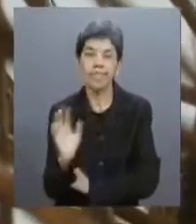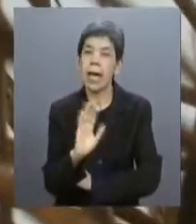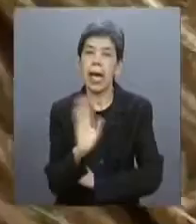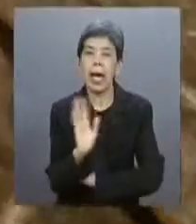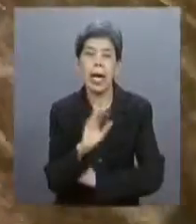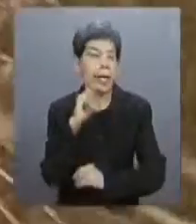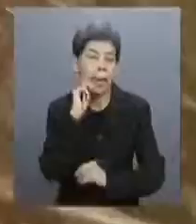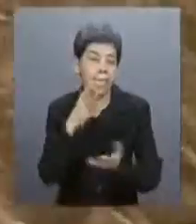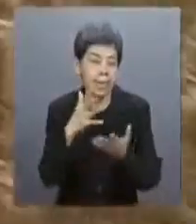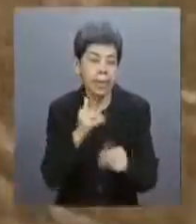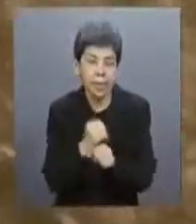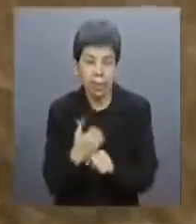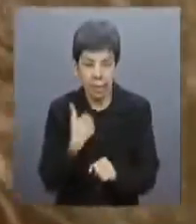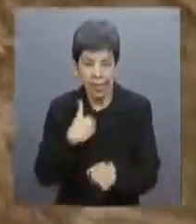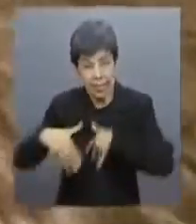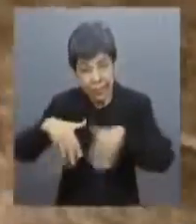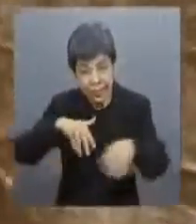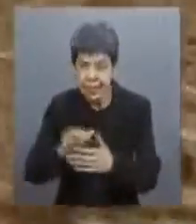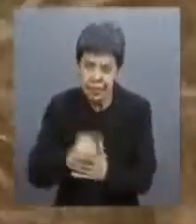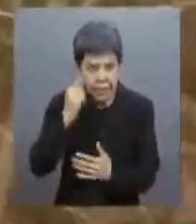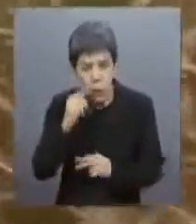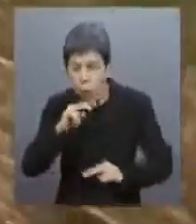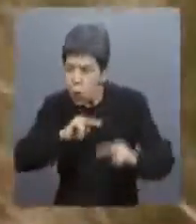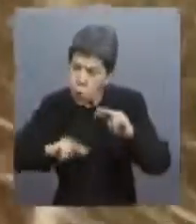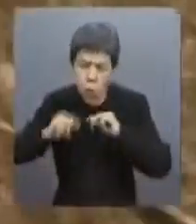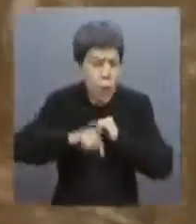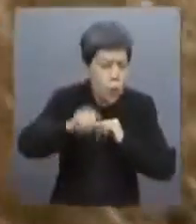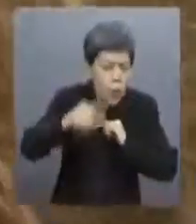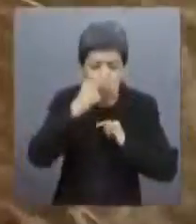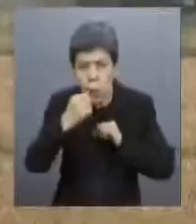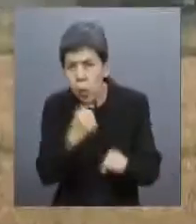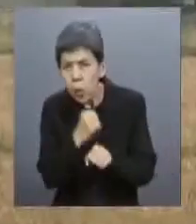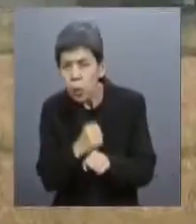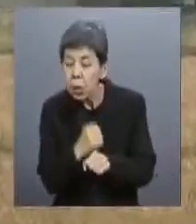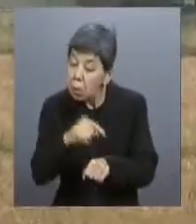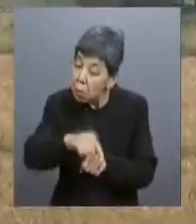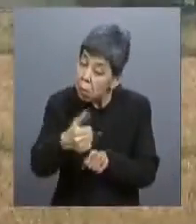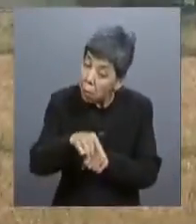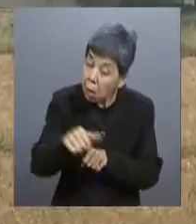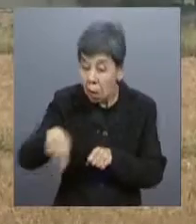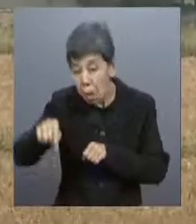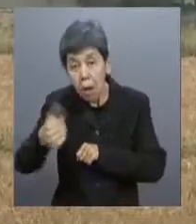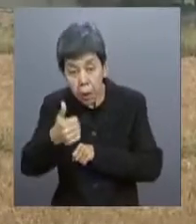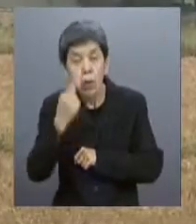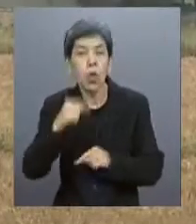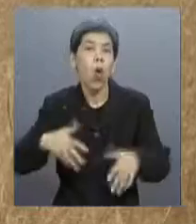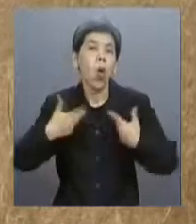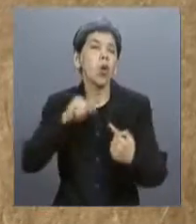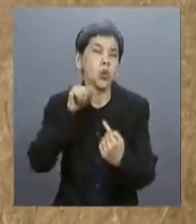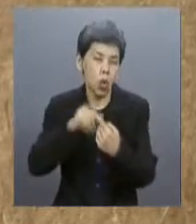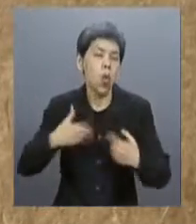ดาล นะคะซึ่งขณะนี้ชาวบ้านก็ได้มีการสำรวจจุดอื่นต่อไปเพื่อที่จะเจาะบ่อบาดาลมาใช้ในฤดูแล้งนี้ค่ะ